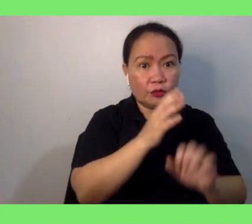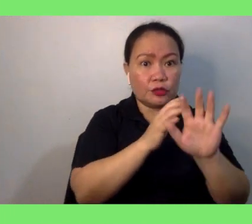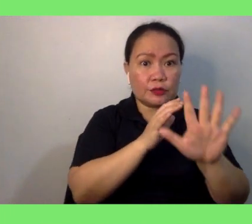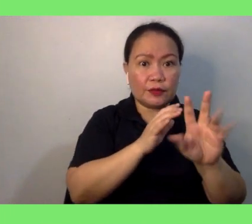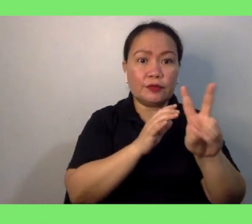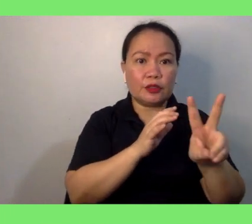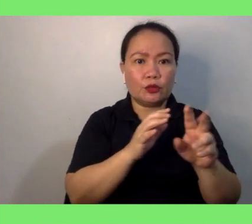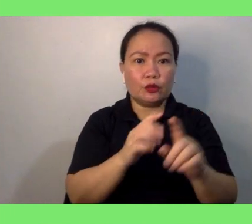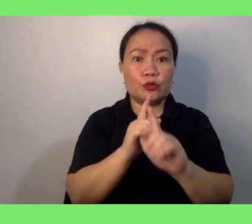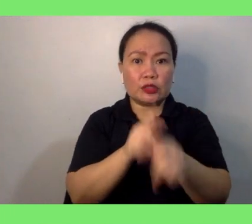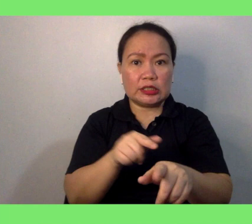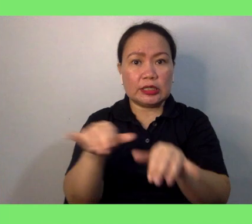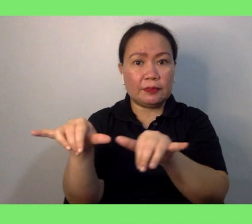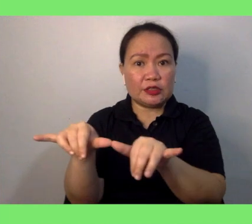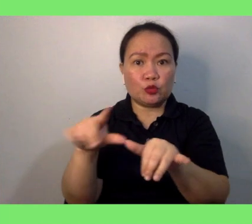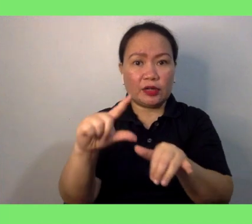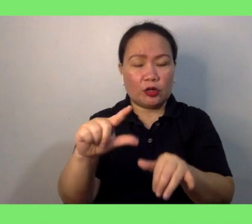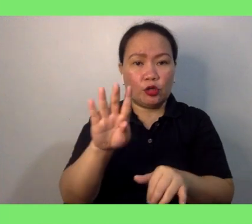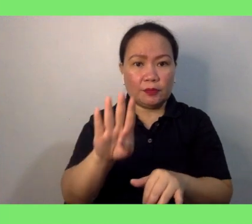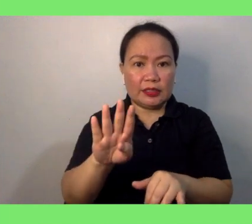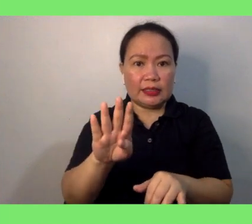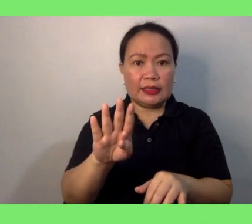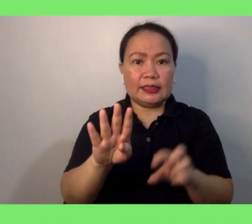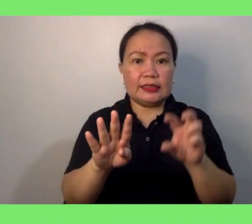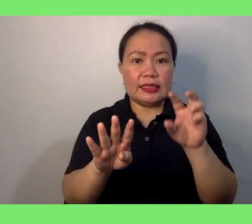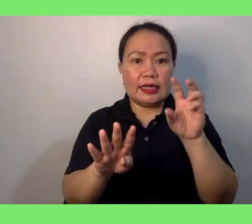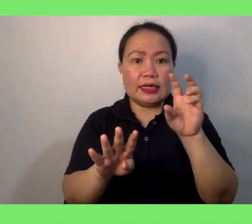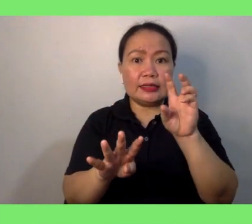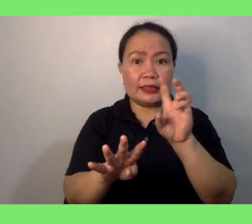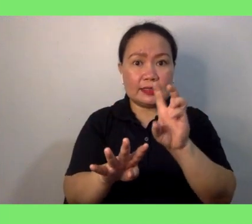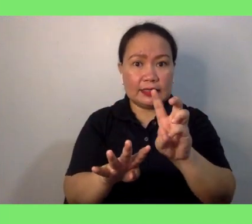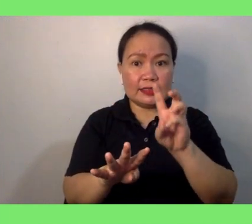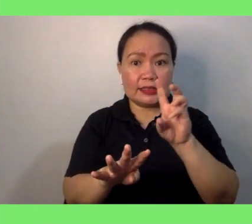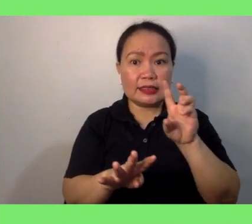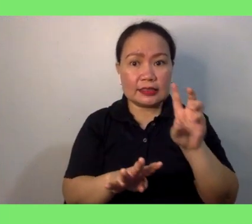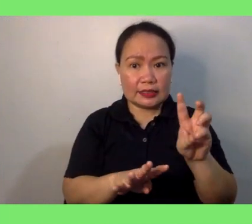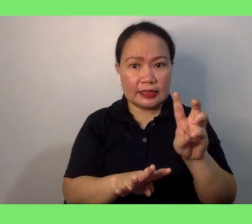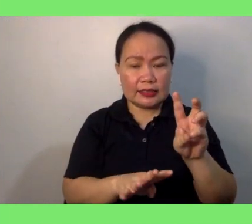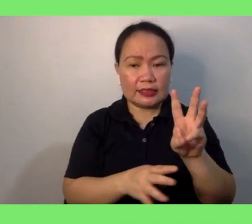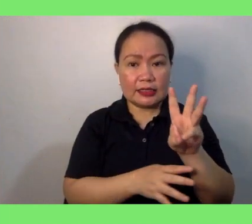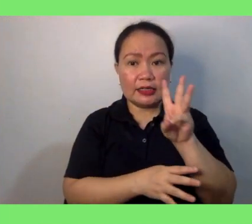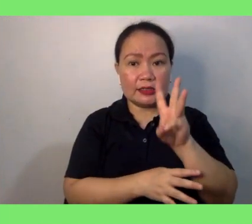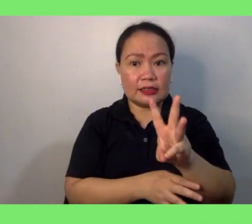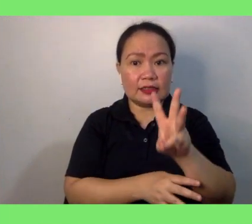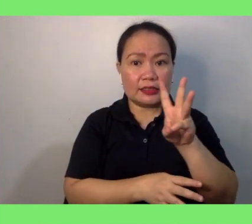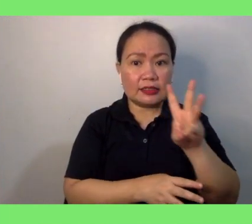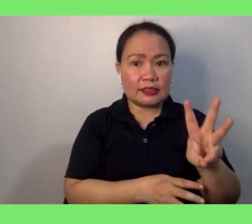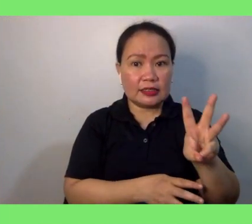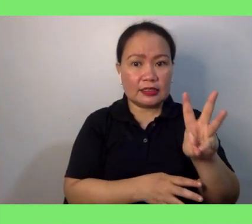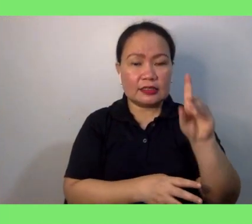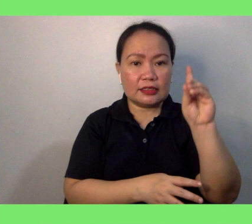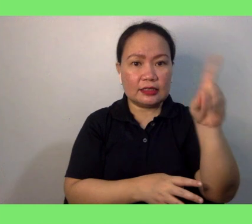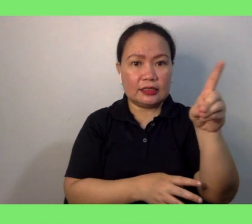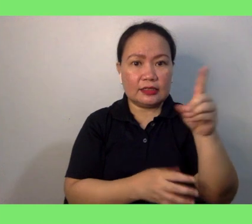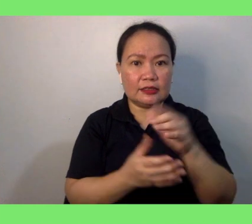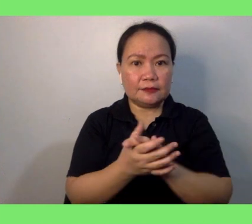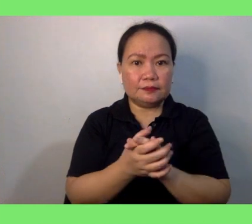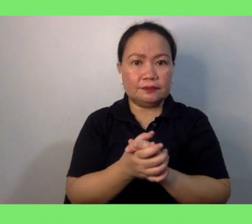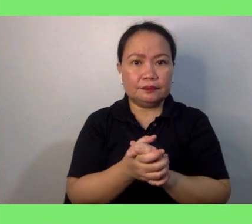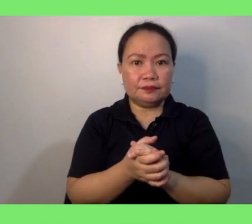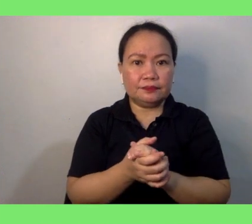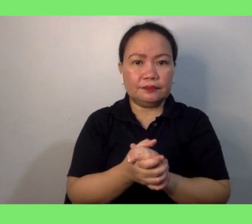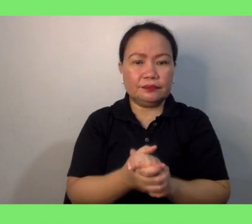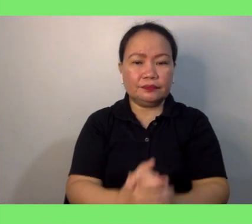to 66. So, therefore, this is 66 degrees. Pag inad natin